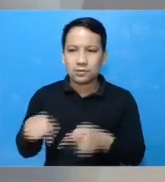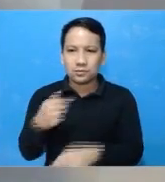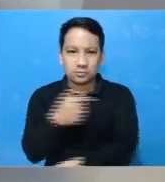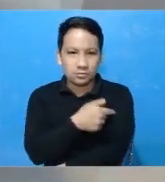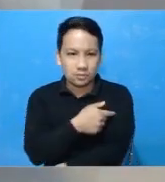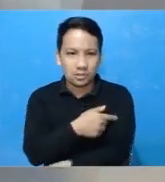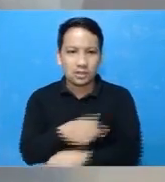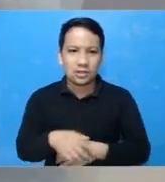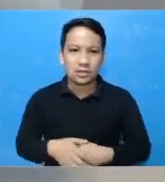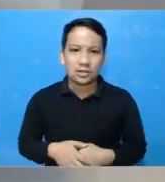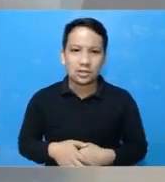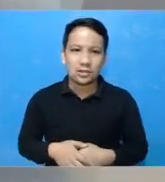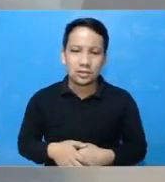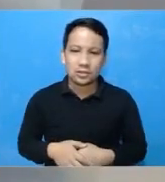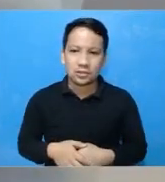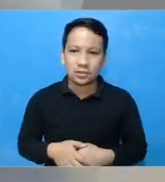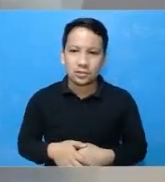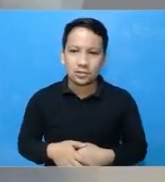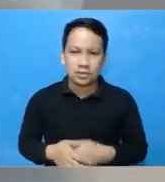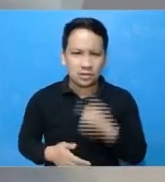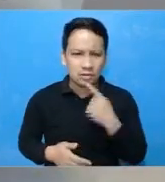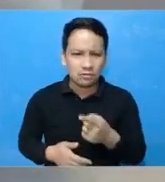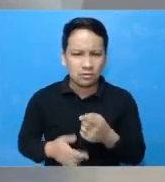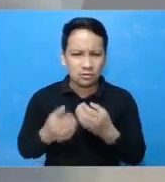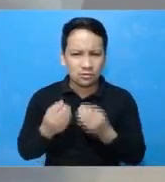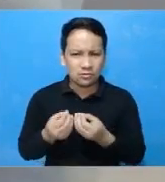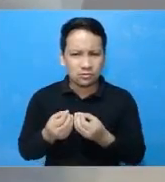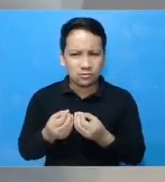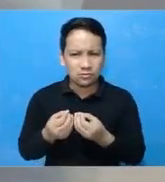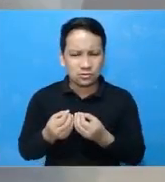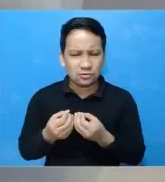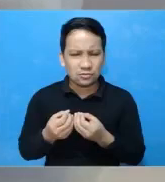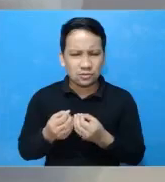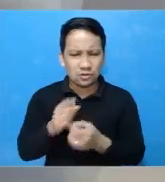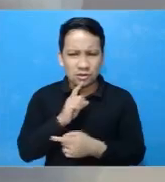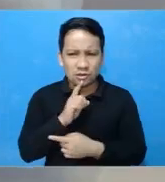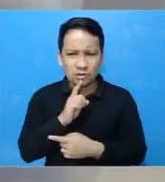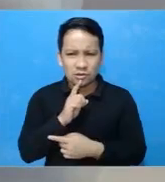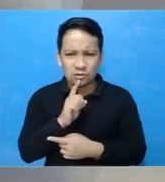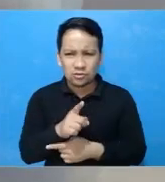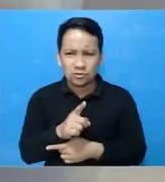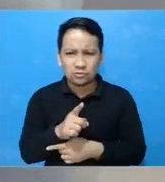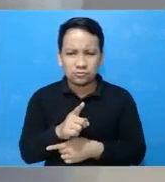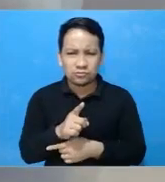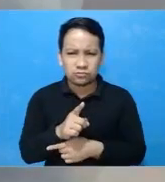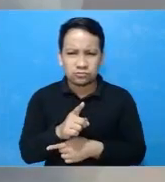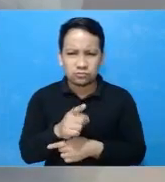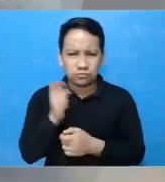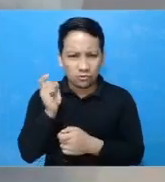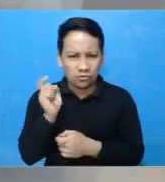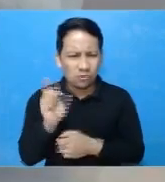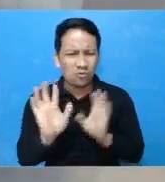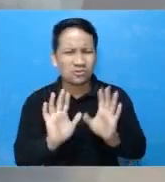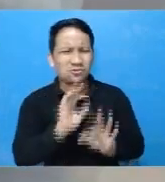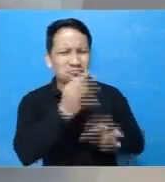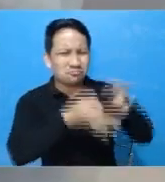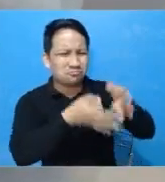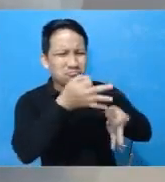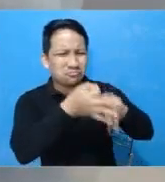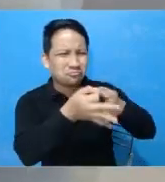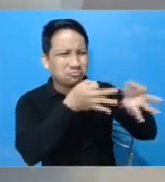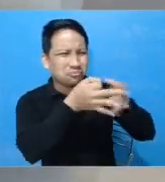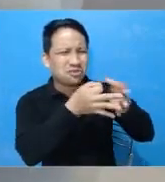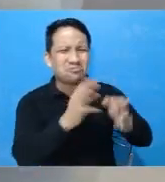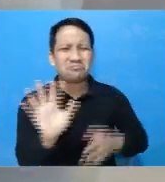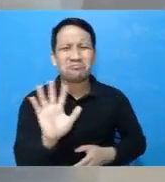sa reaction ng mga netizens, yung mga keyboard warriors dyan, na sobrang bilis mag-judge. Alam mo, isipin niyo, we just